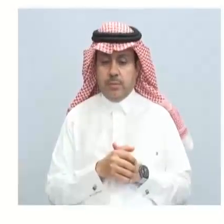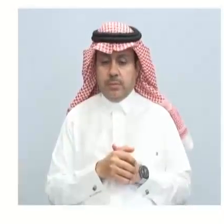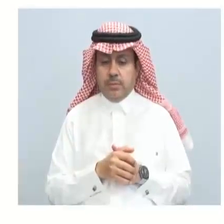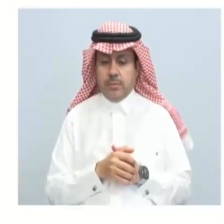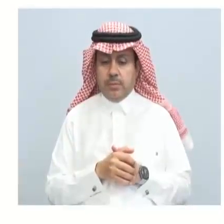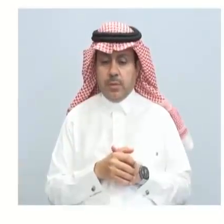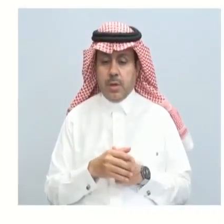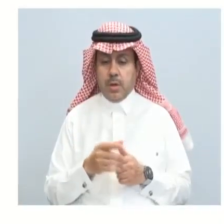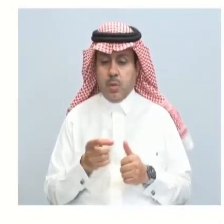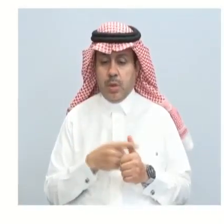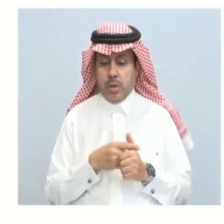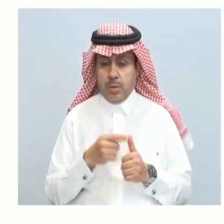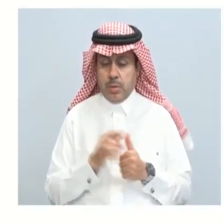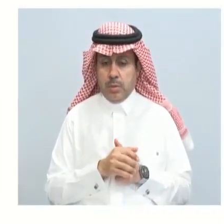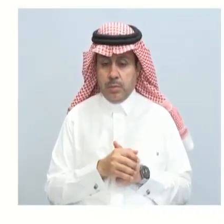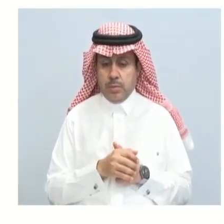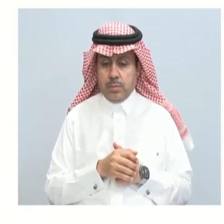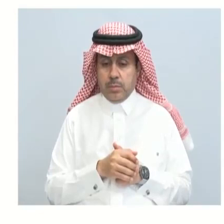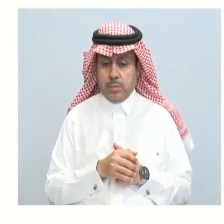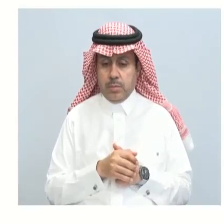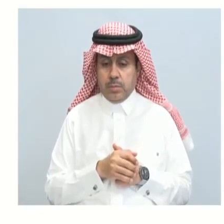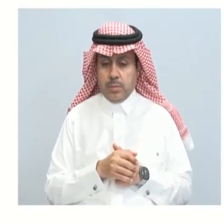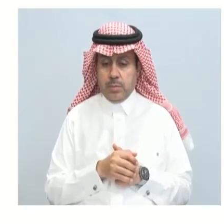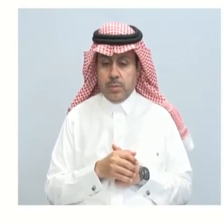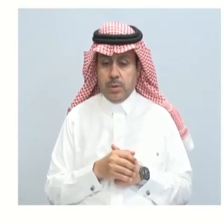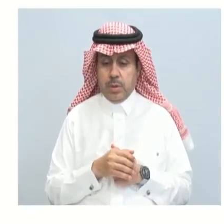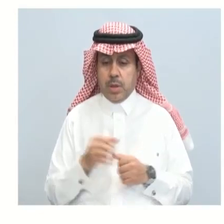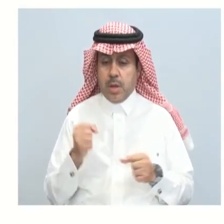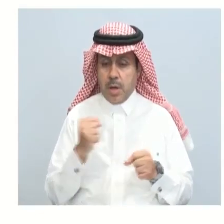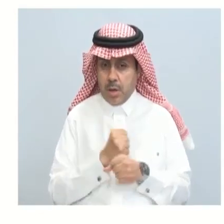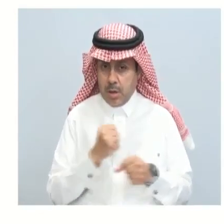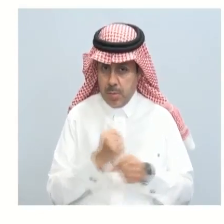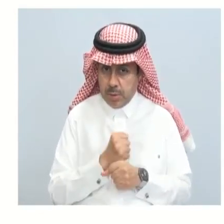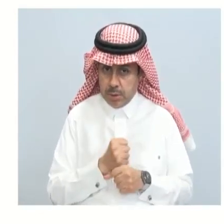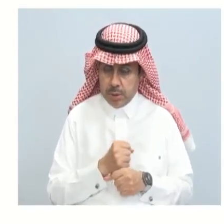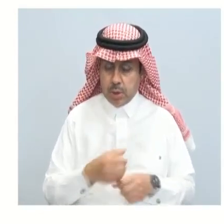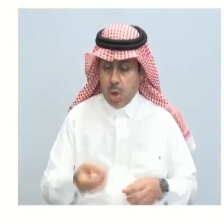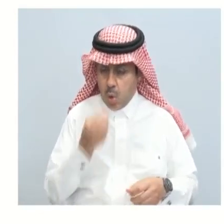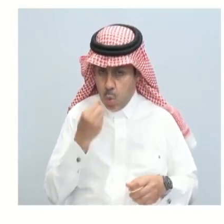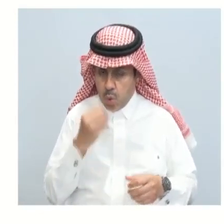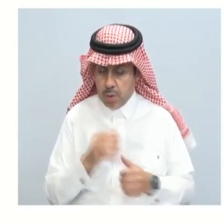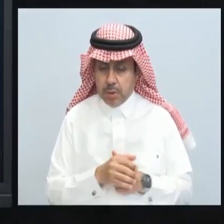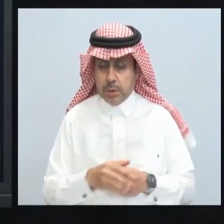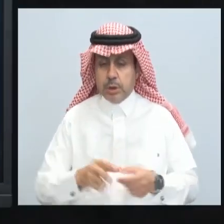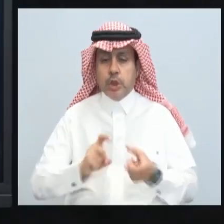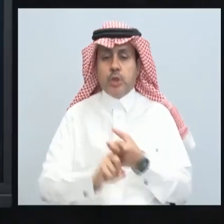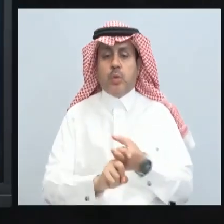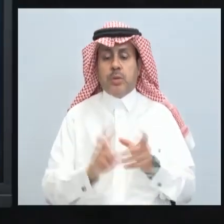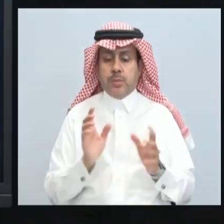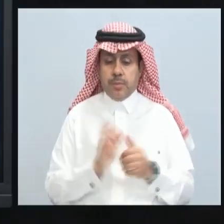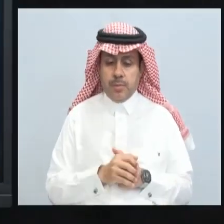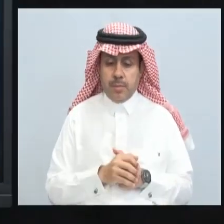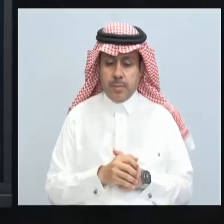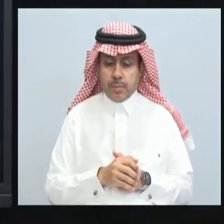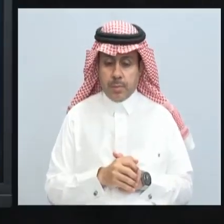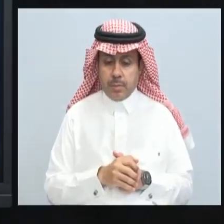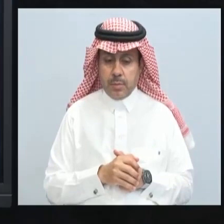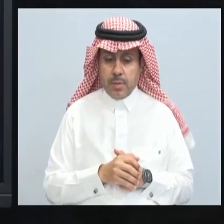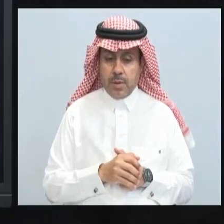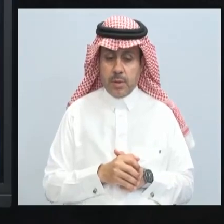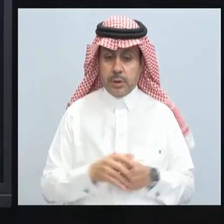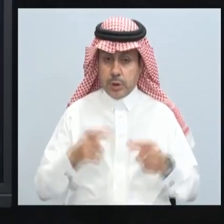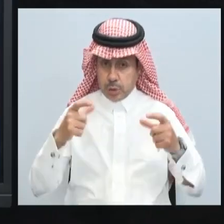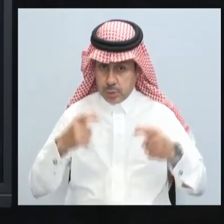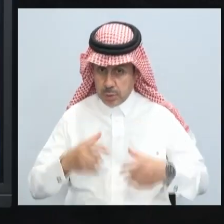فيكم هنا اول الدرس ما يتعلق بوليمه العرس الوليمه هي الطعام الذي يقدم